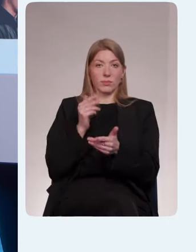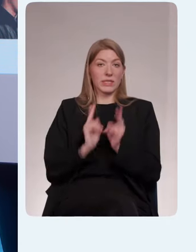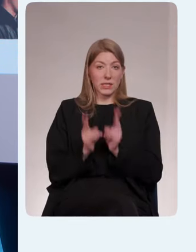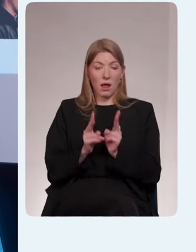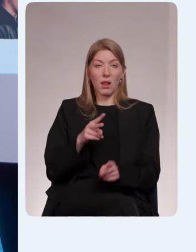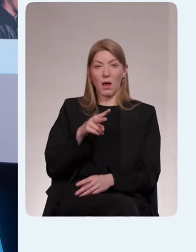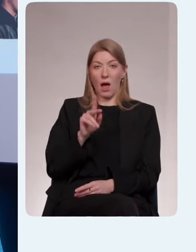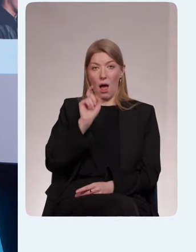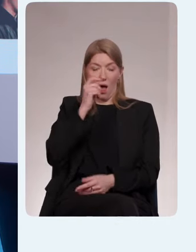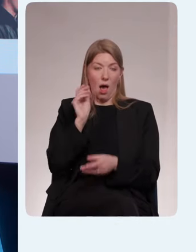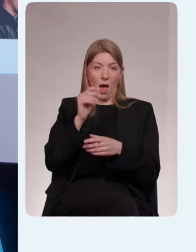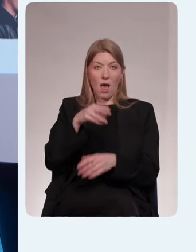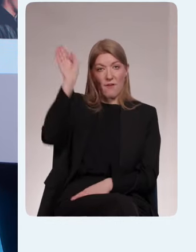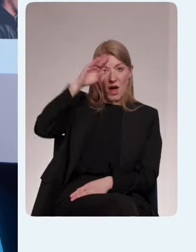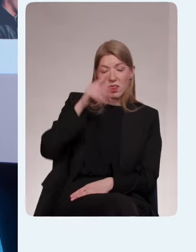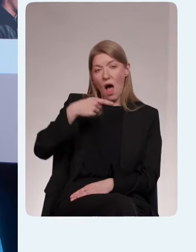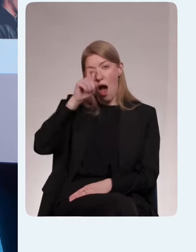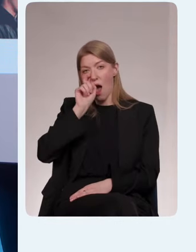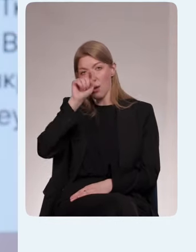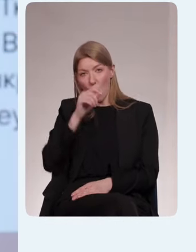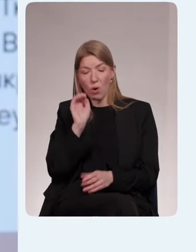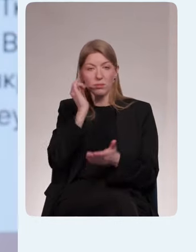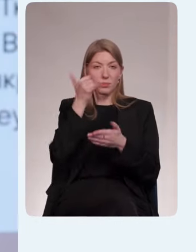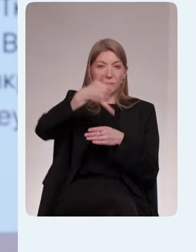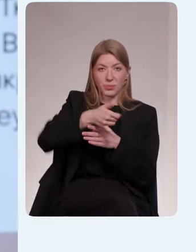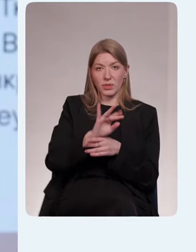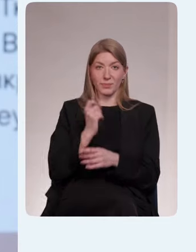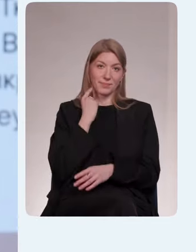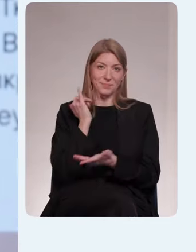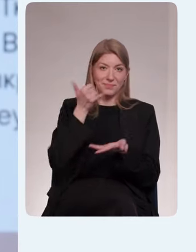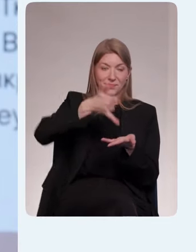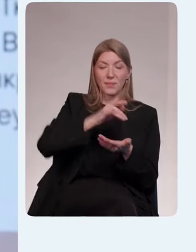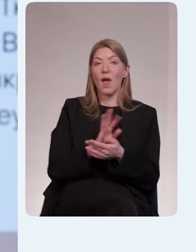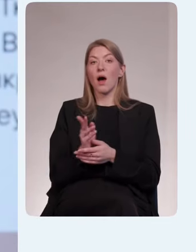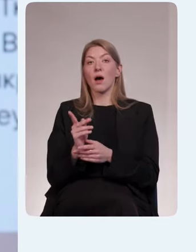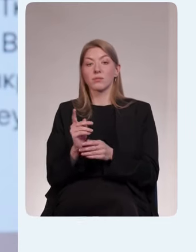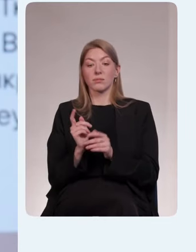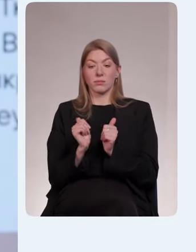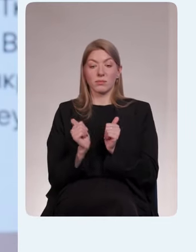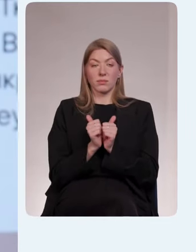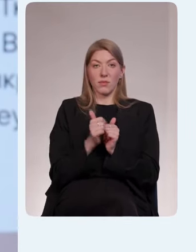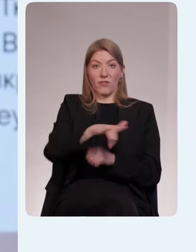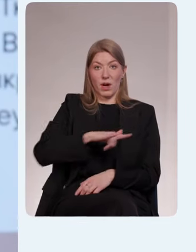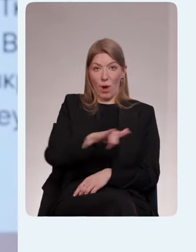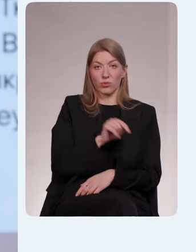с лимоном, с сахаром и похмельем. А на контроле женщина говорит: